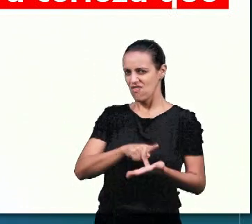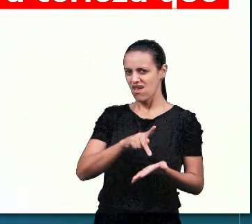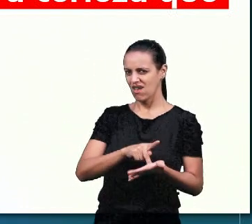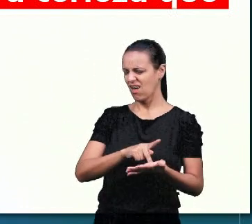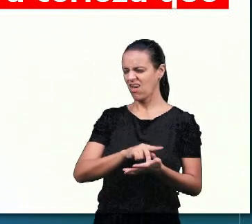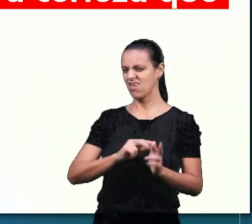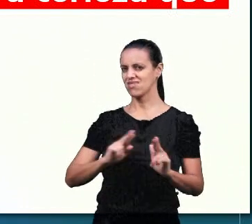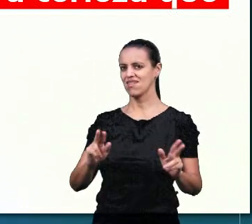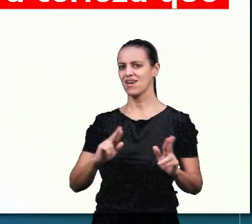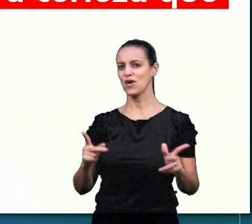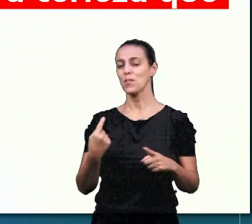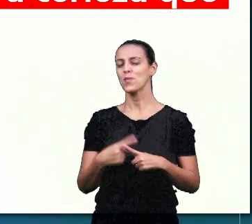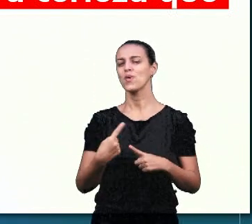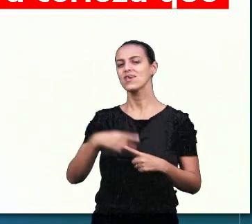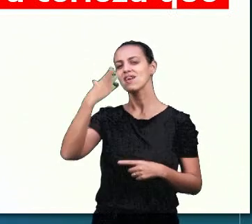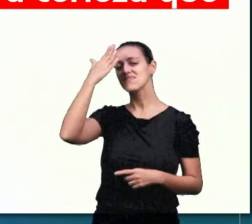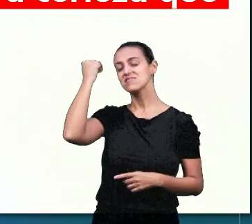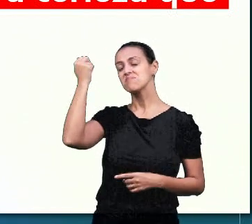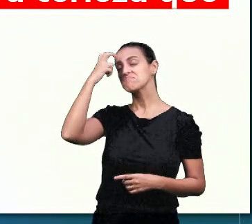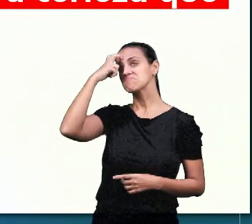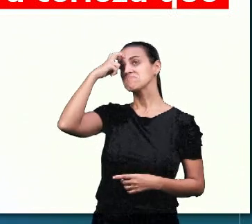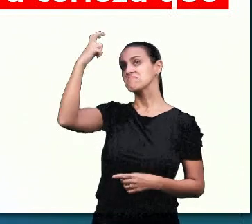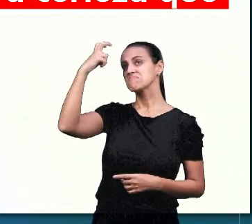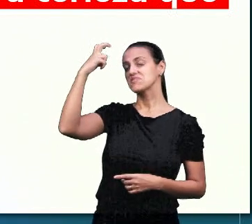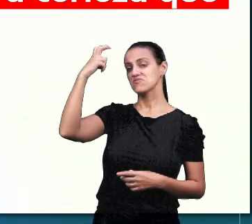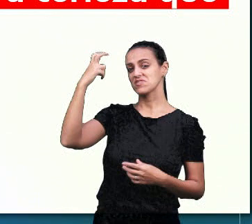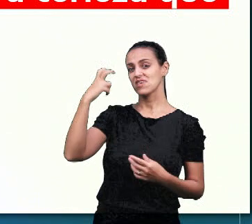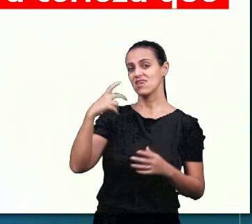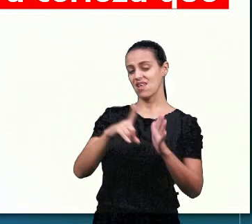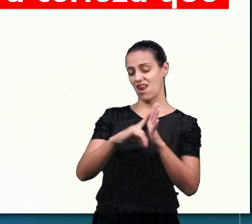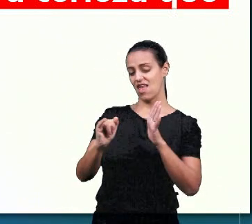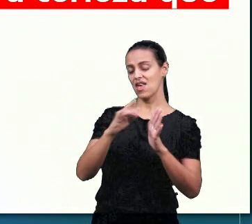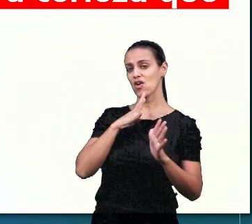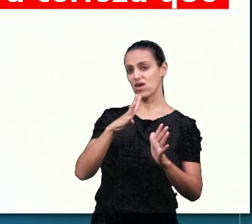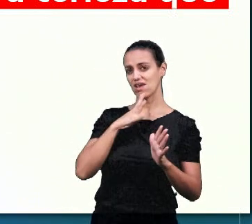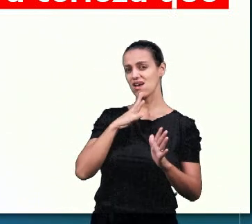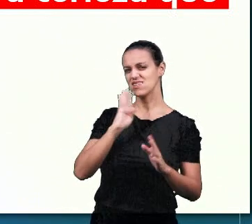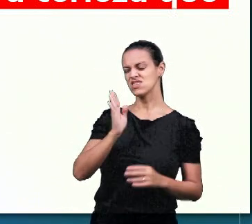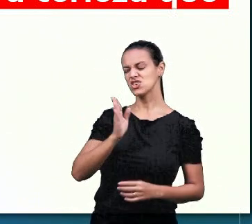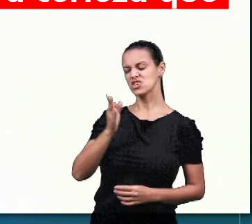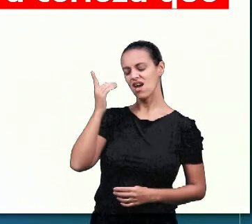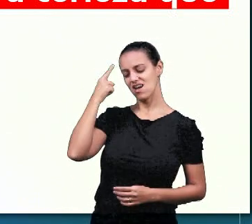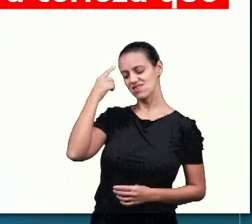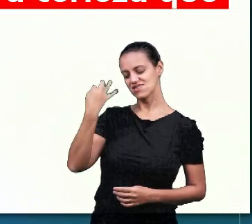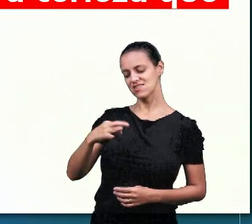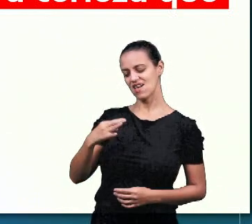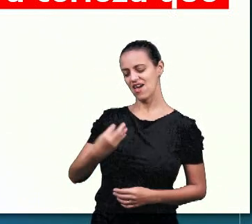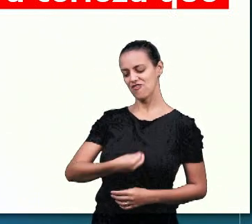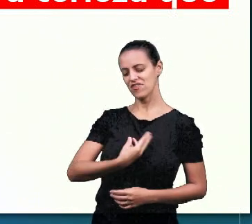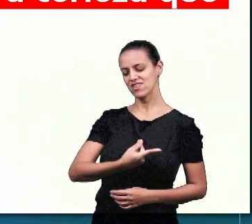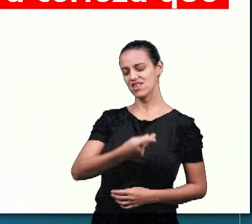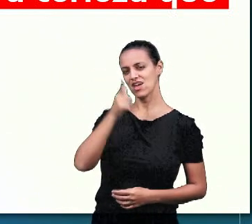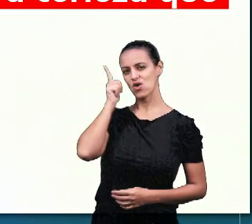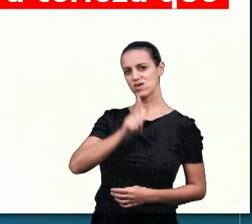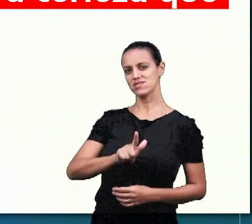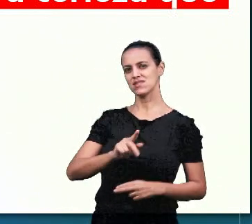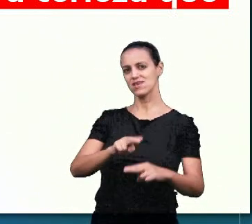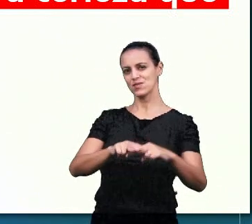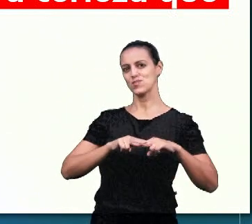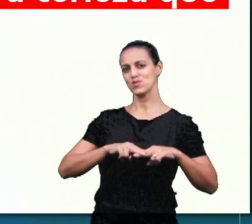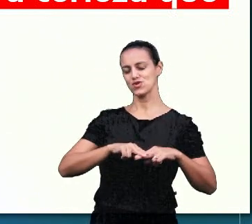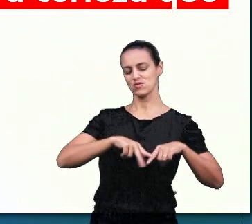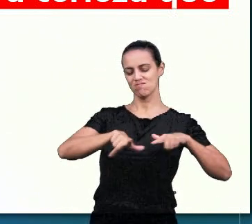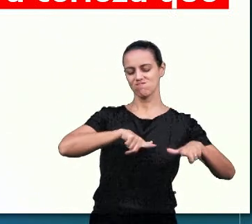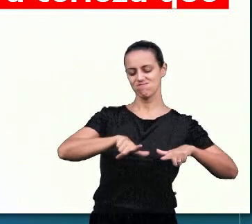car comme il se jugeait un profond connaisseur de la loi, il avait la certitude qu'il avait déjà eu la vie éternelle